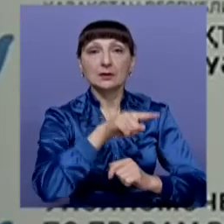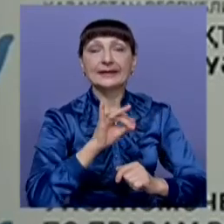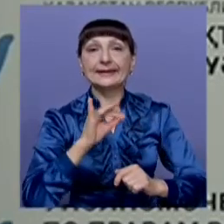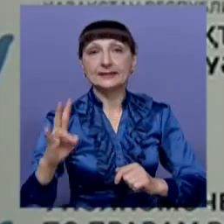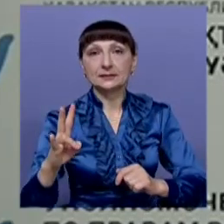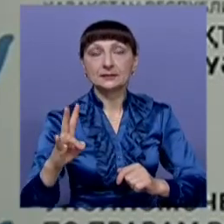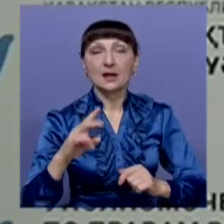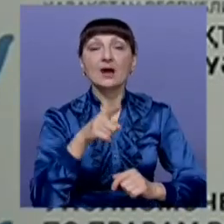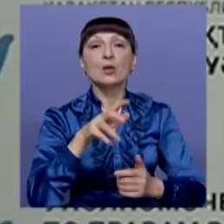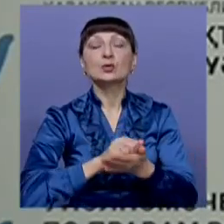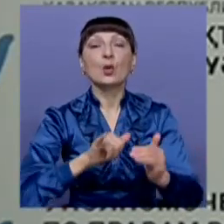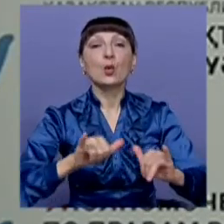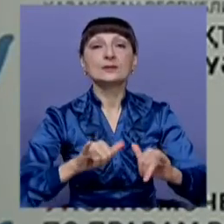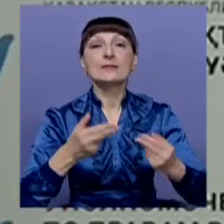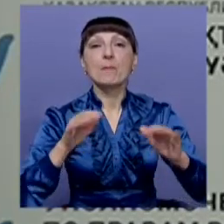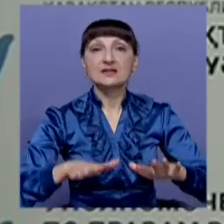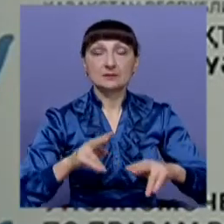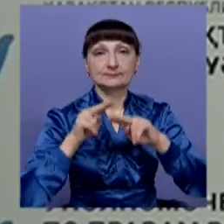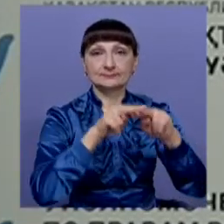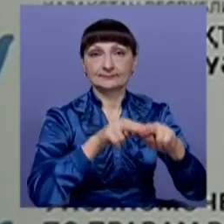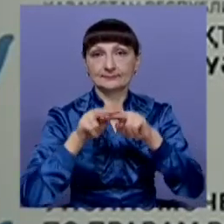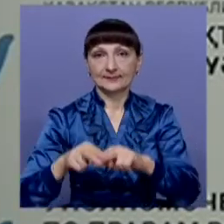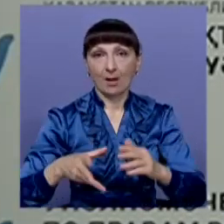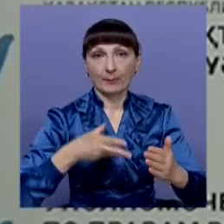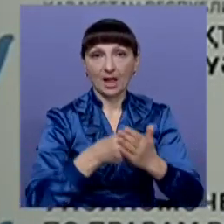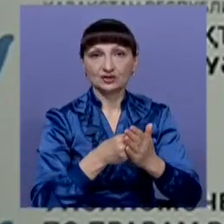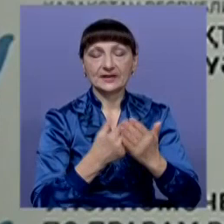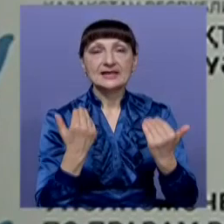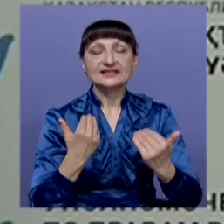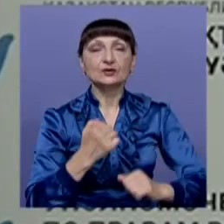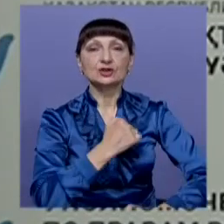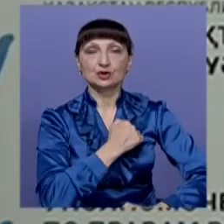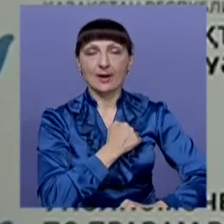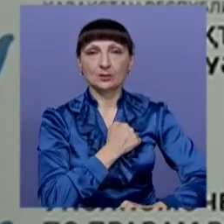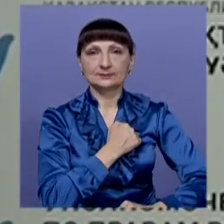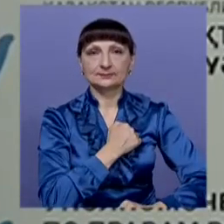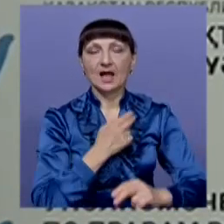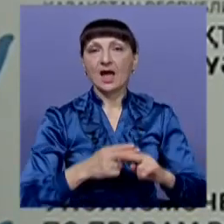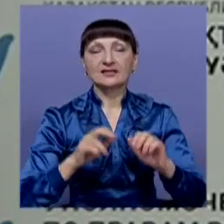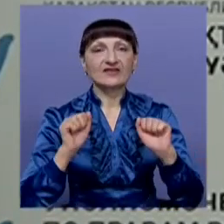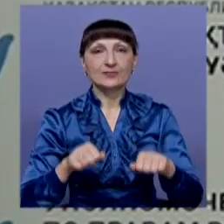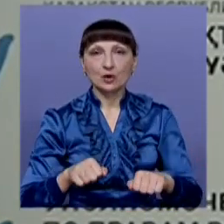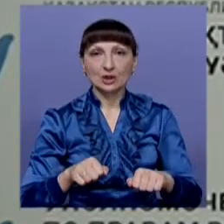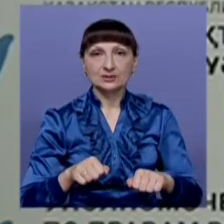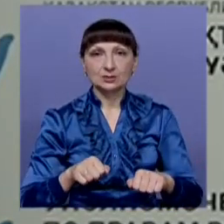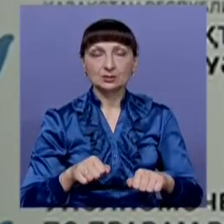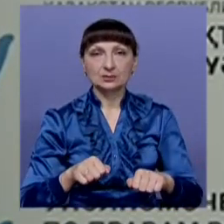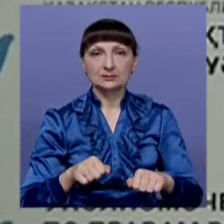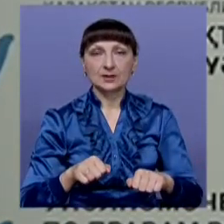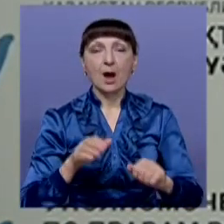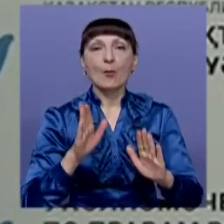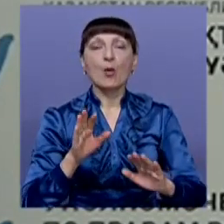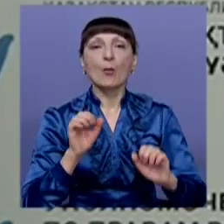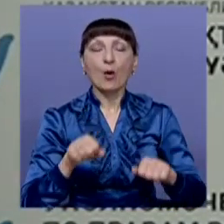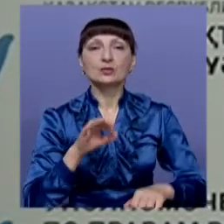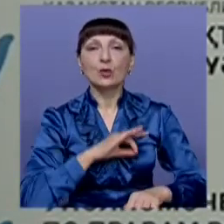в те секции и кружки, где занимаются дети. Сегодня, к сожалению, этой возможностью могут